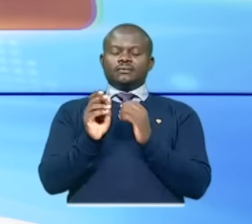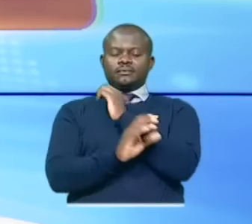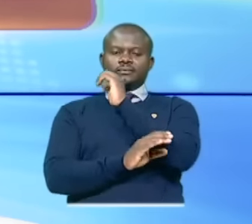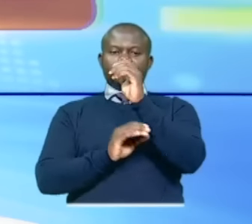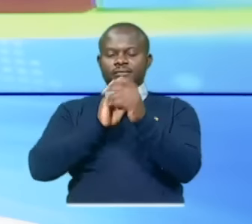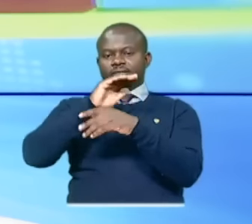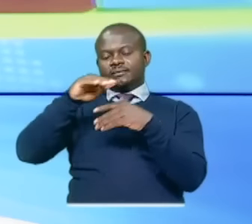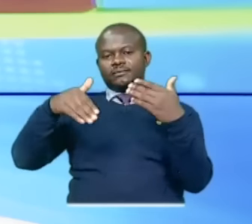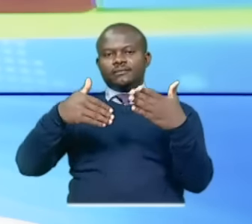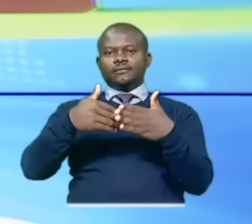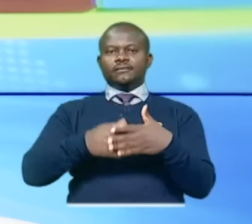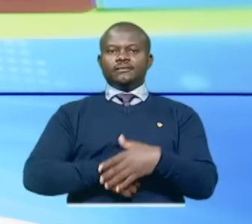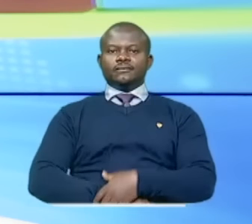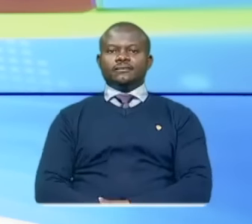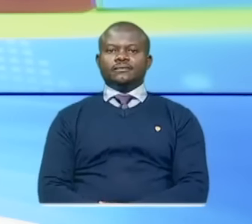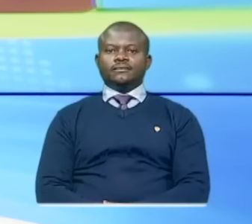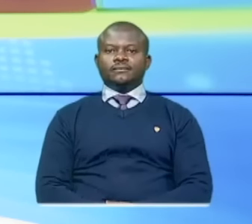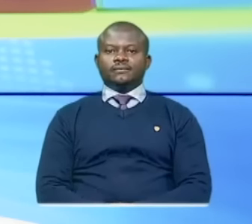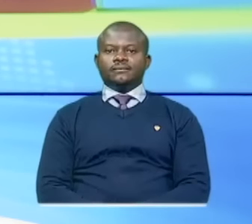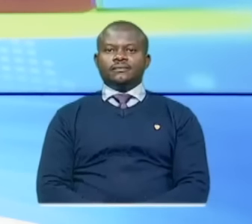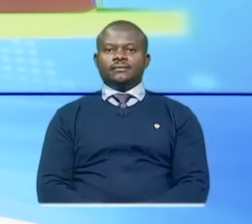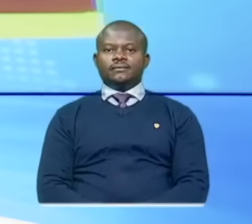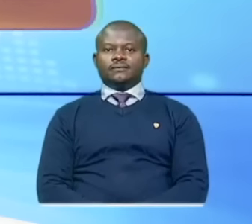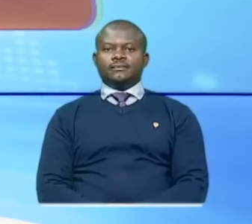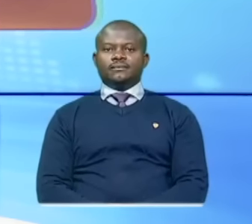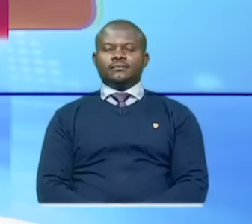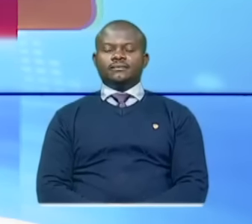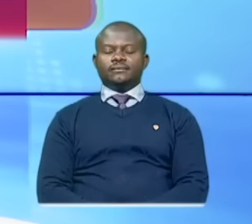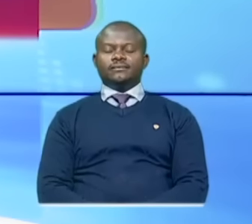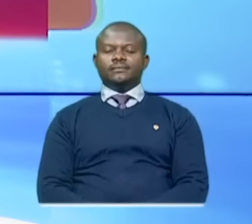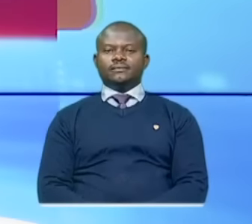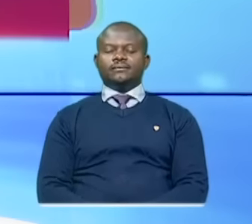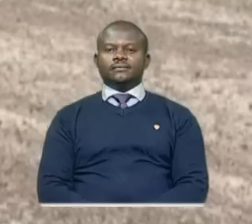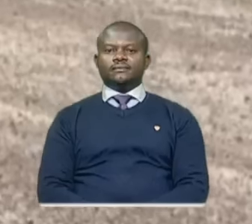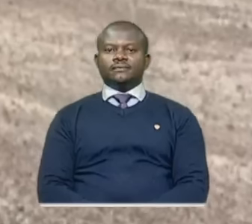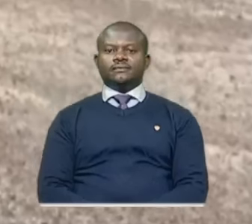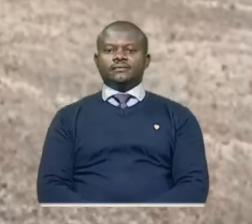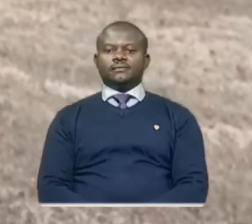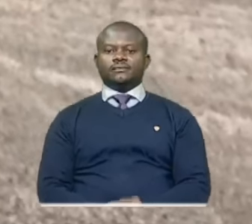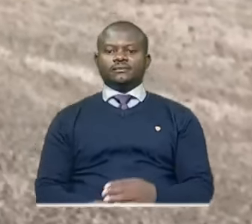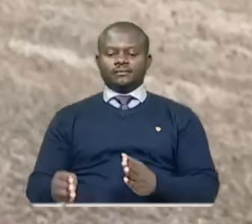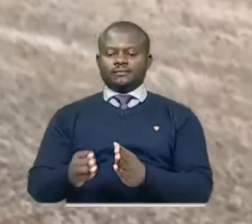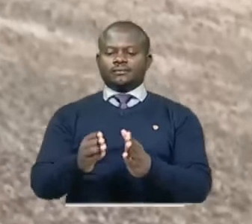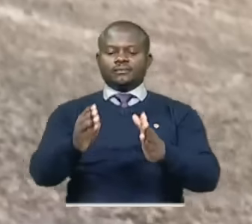hose. Ibindi kuri inkuru reka tubibaze Tuyisenge Adolphe. Ku